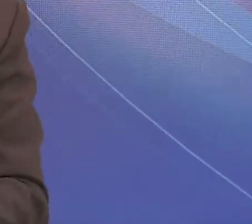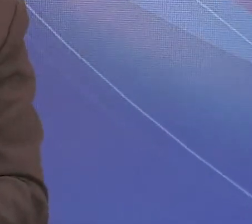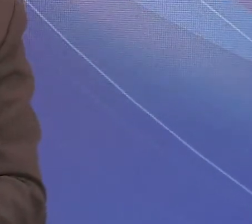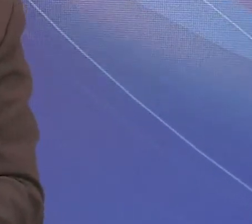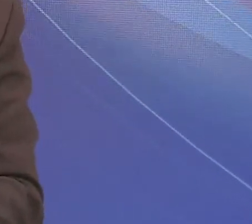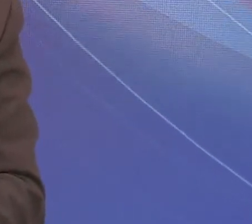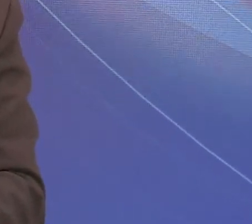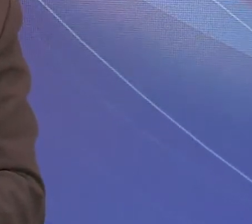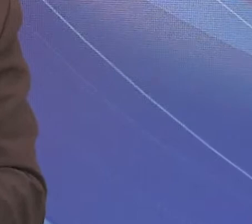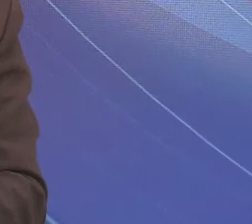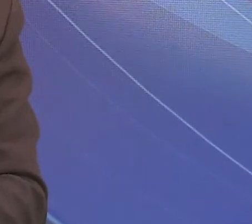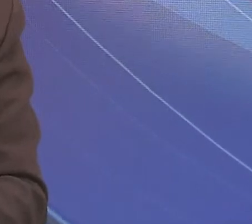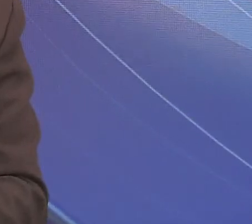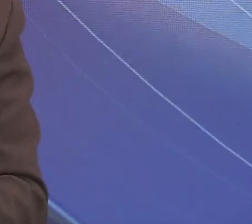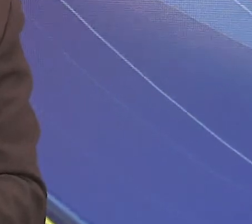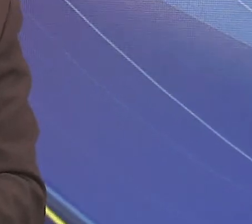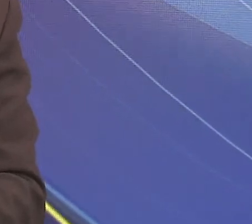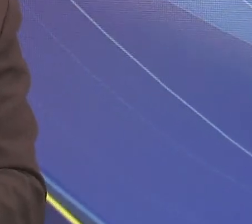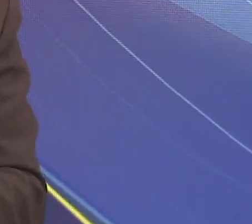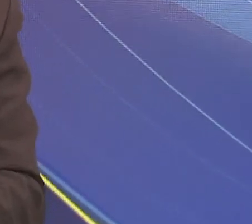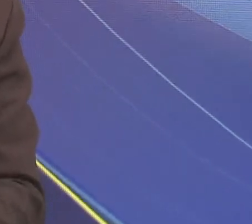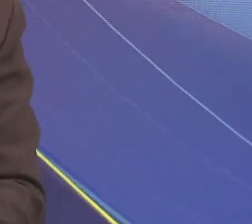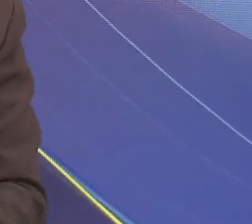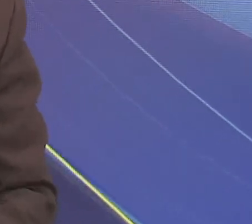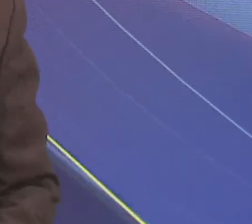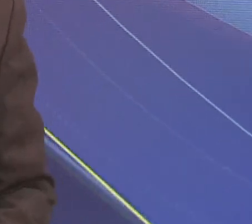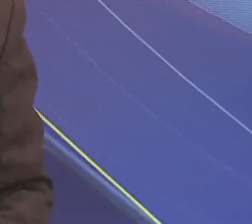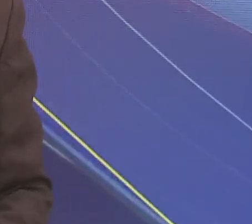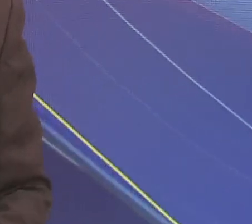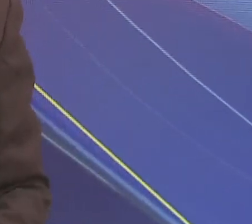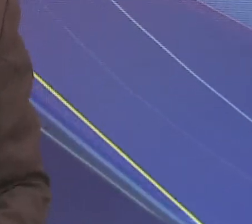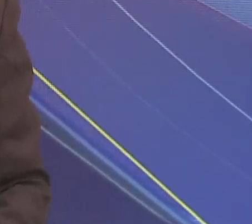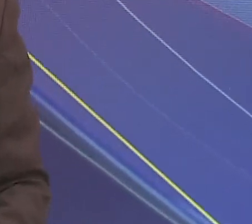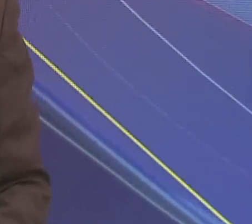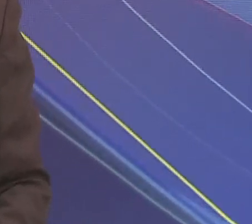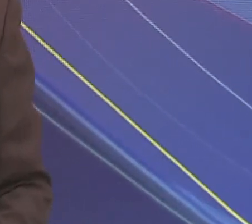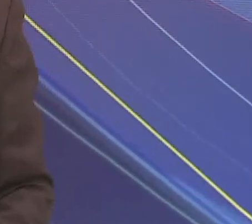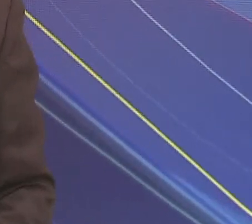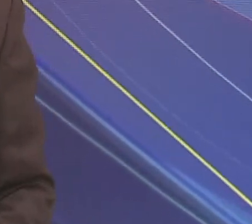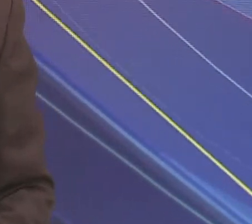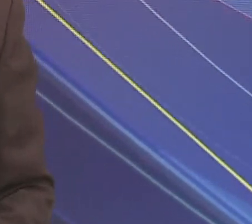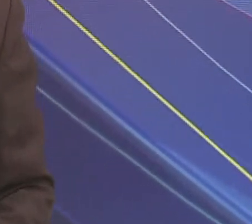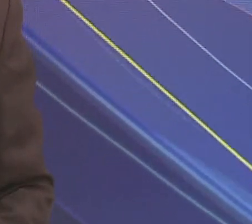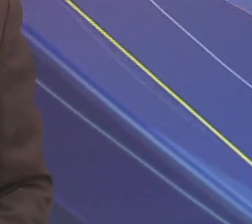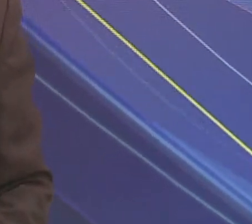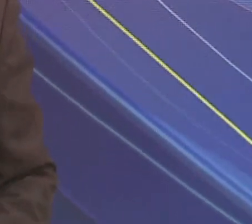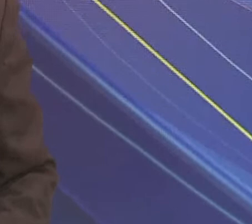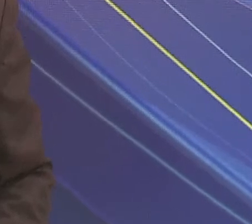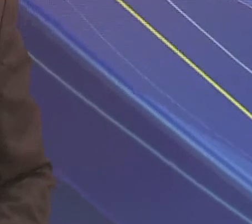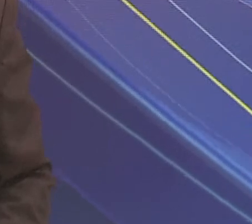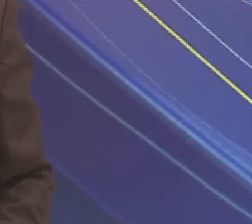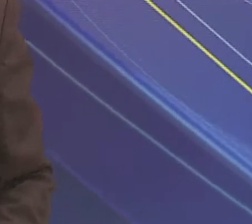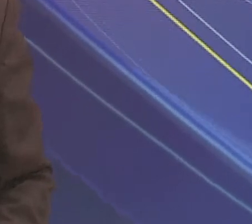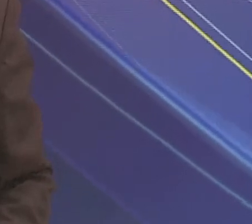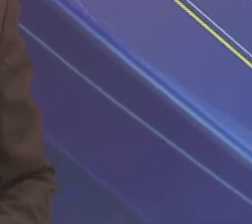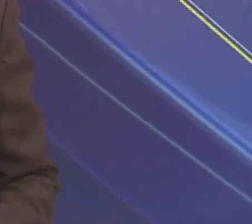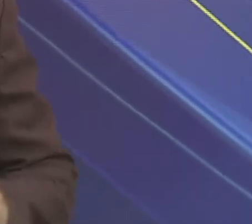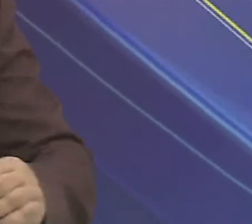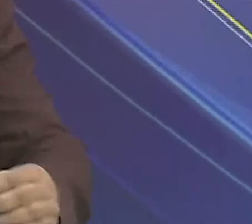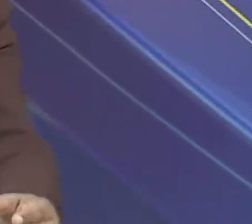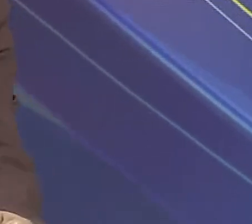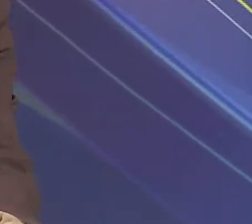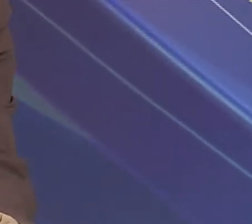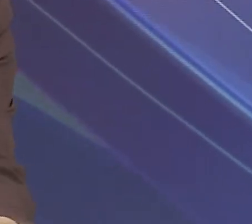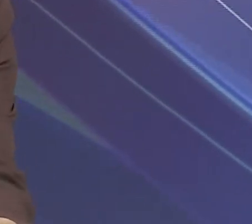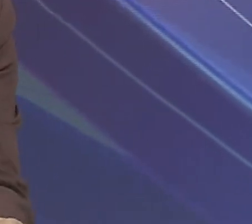नक्सली हमले में जवान शाहिद हुए हैं उनको श्रद्धांजलि दी गई उनके लिए मौन भी रखा गया और साथ ही प्रकाश सिंह बादल जो